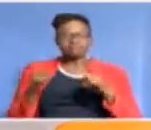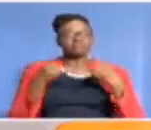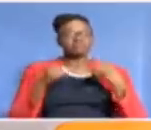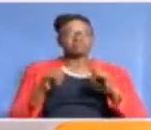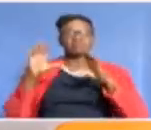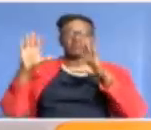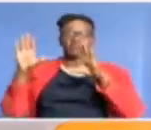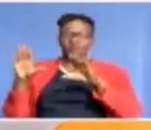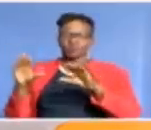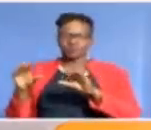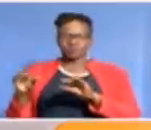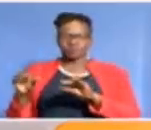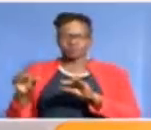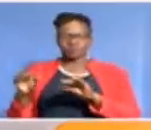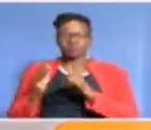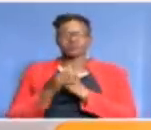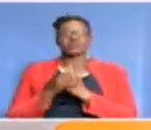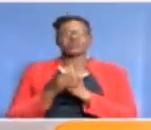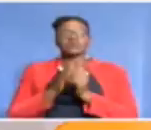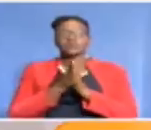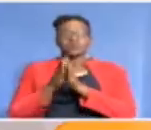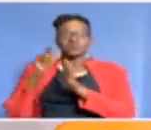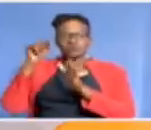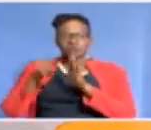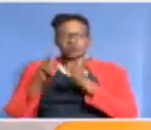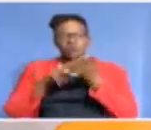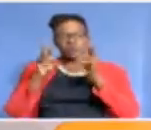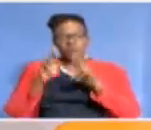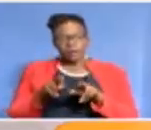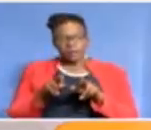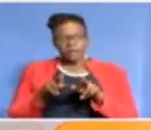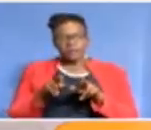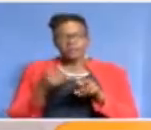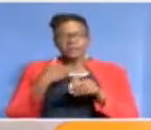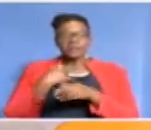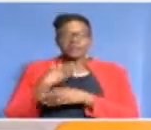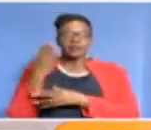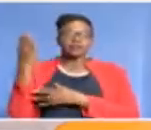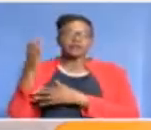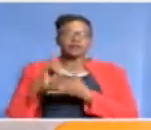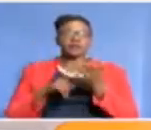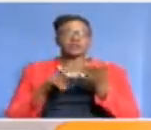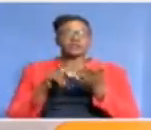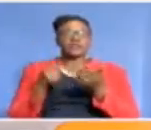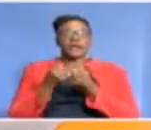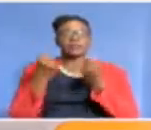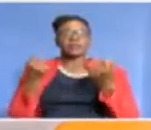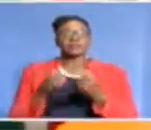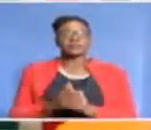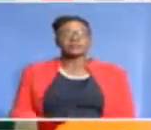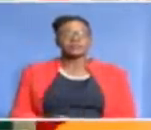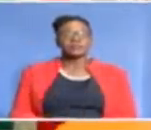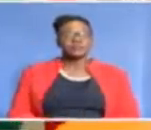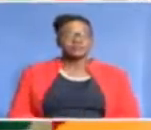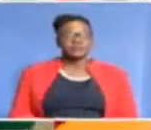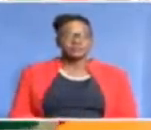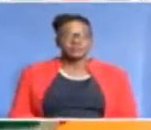anatuarifu zaidi kuhusu sarakasi zilizogeuza ukumbi wa City kuwa ukumbi wa zogo.